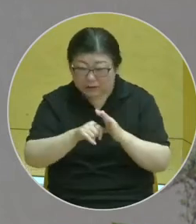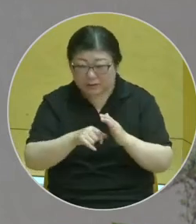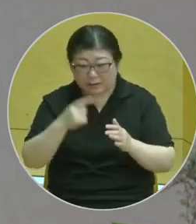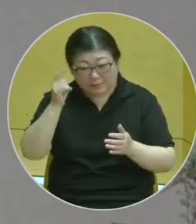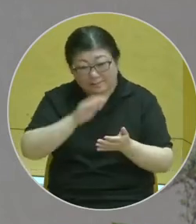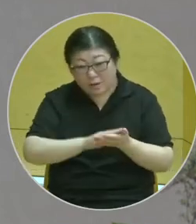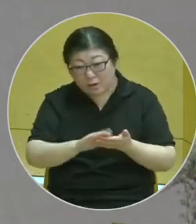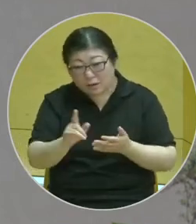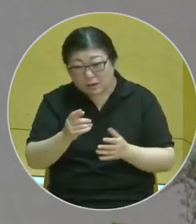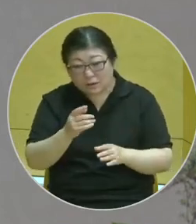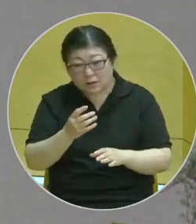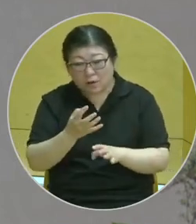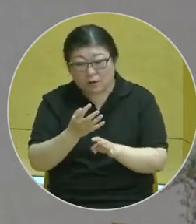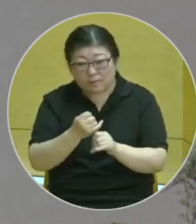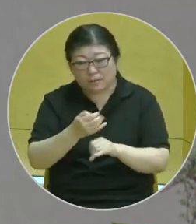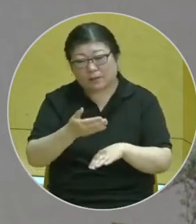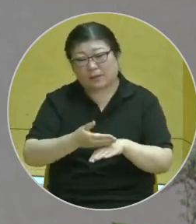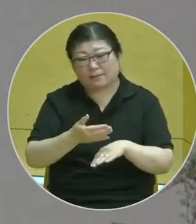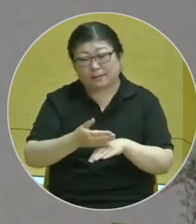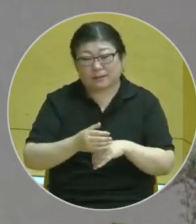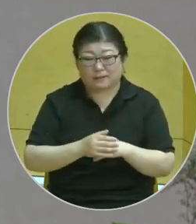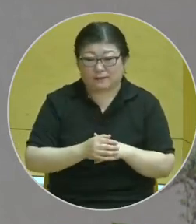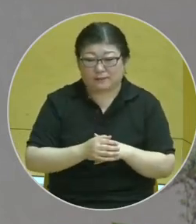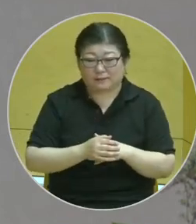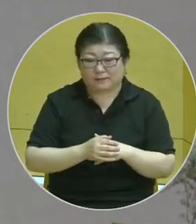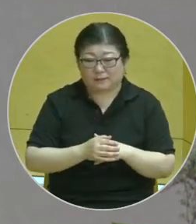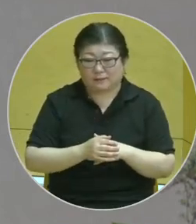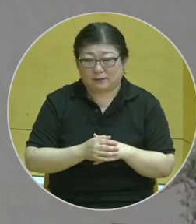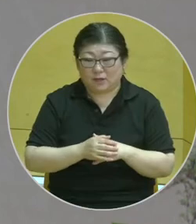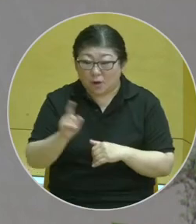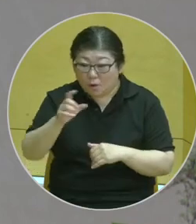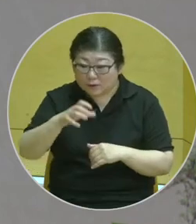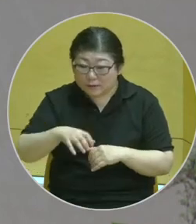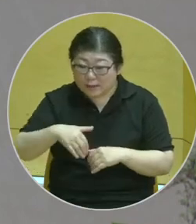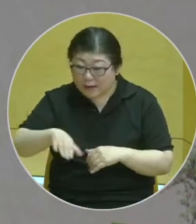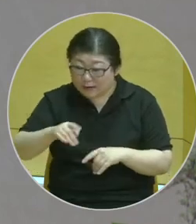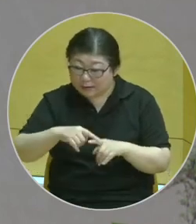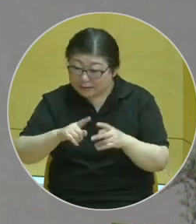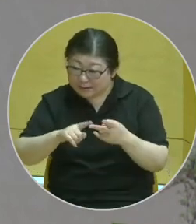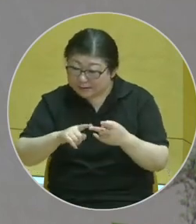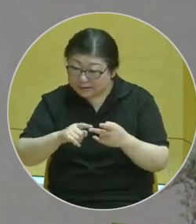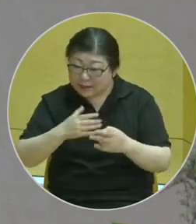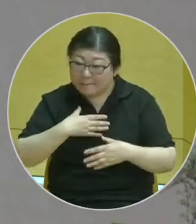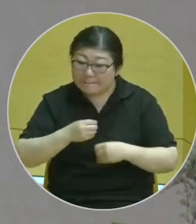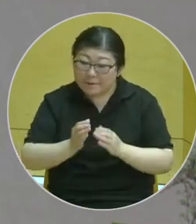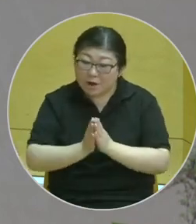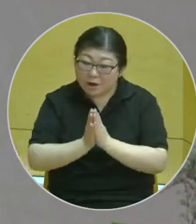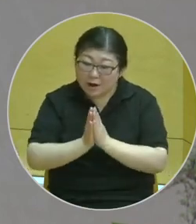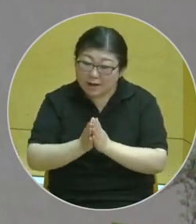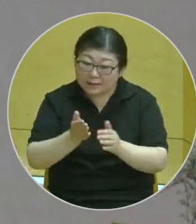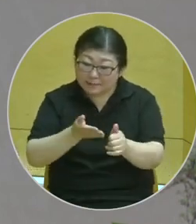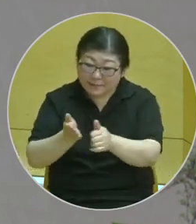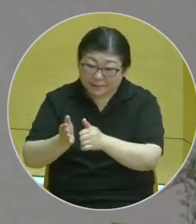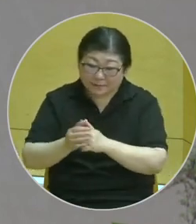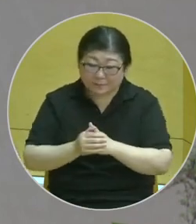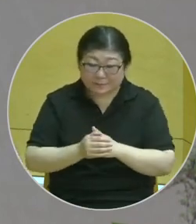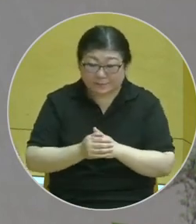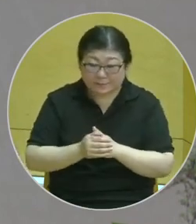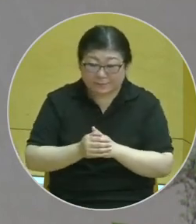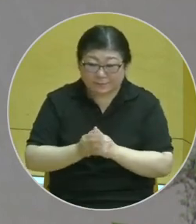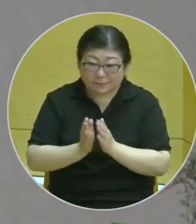삶인지 그래서 주님은 어딜 가든지 평안을 빌라 그랬고 주님이 부활하셔서 우리에게 나타나 셨을 때 제자들에게 나타나셨습니다